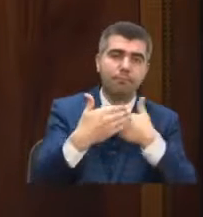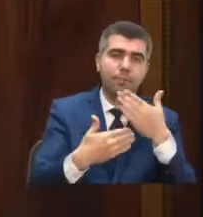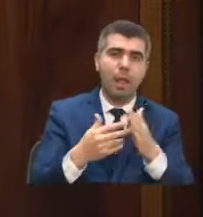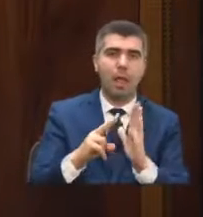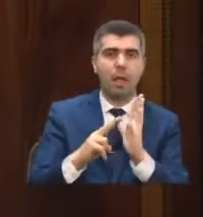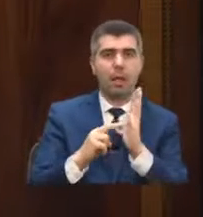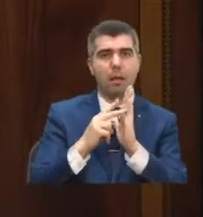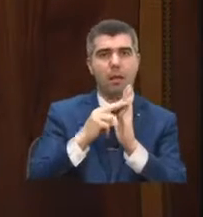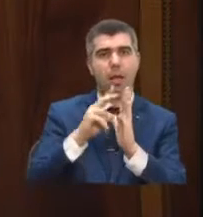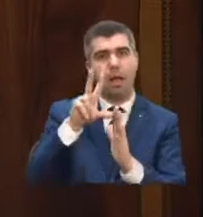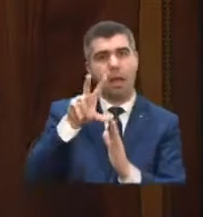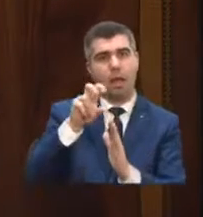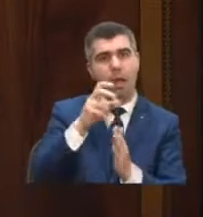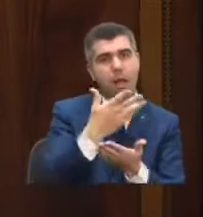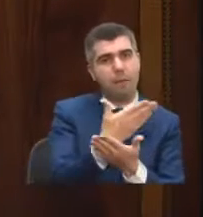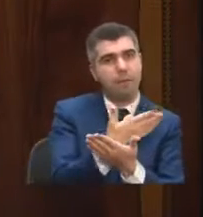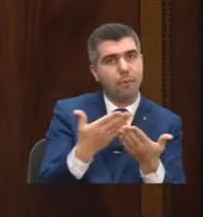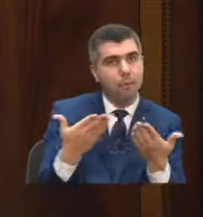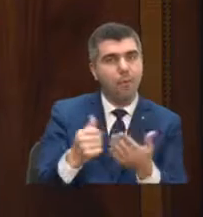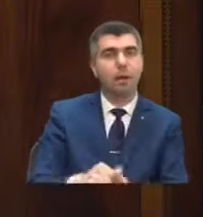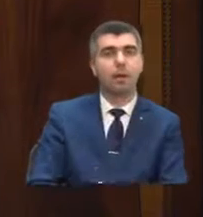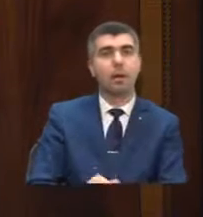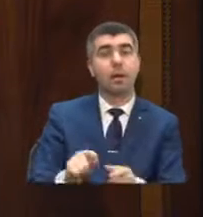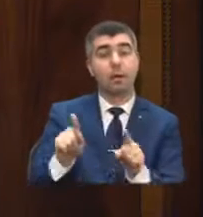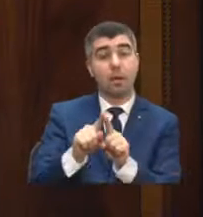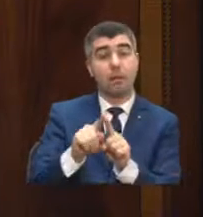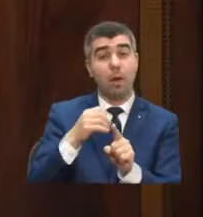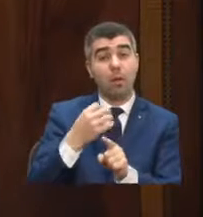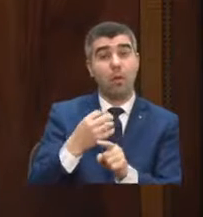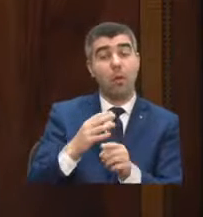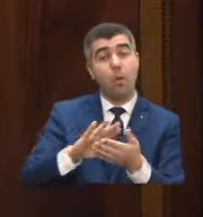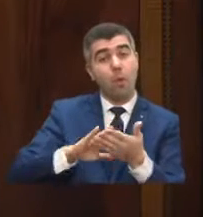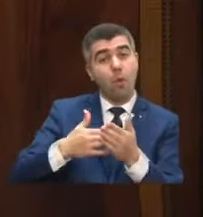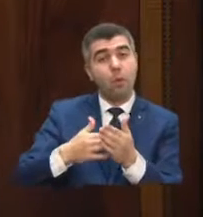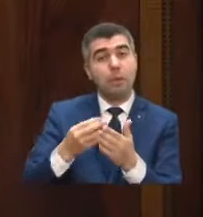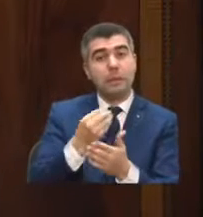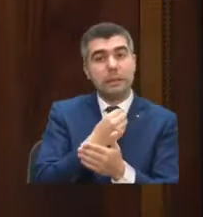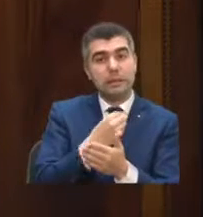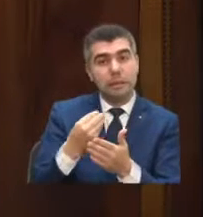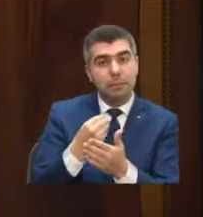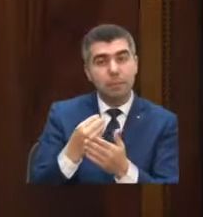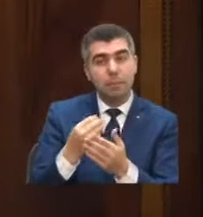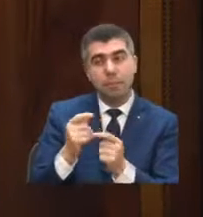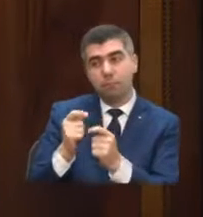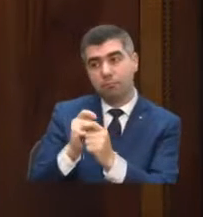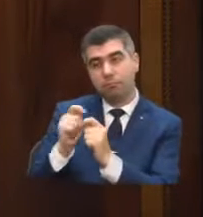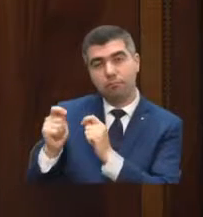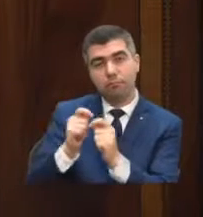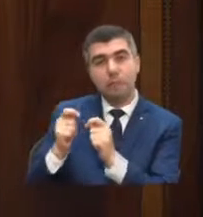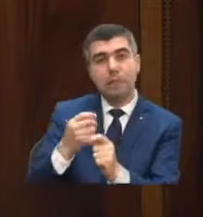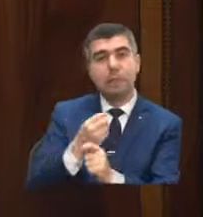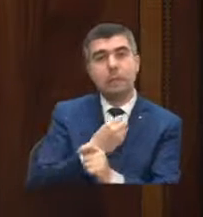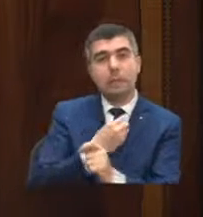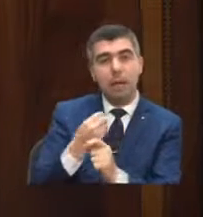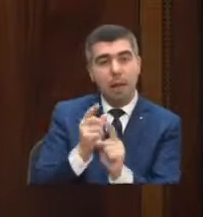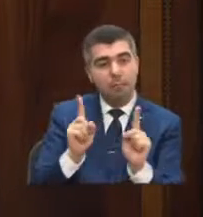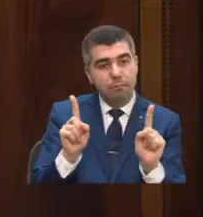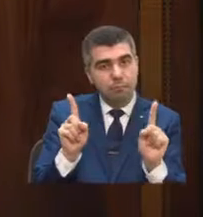كنتابعوا كذلك مساله المقاومه، ولذلك قلنا بان استعماله في المستشفيات باستشاره طبيه وعين في